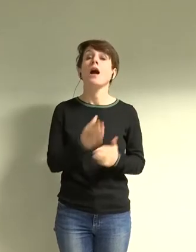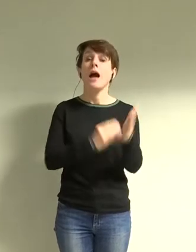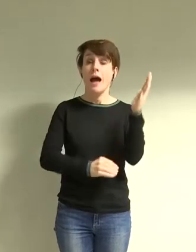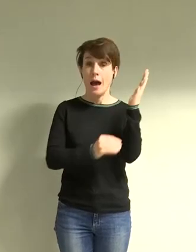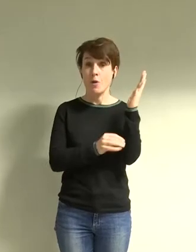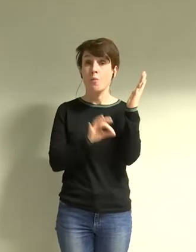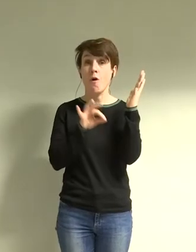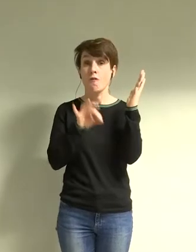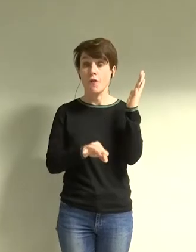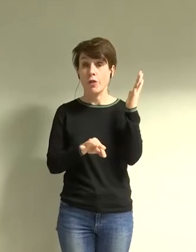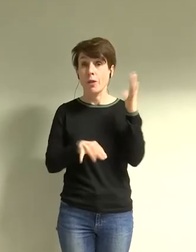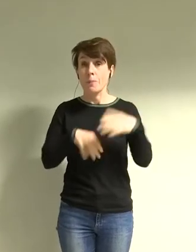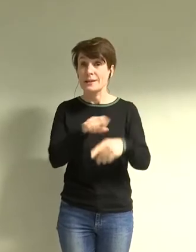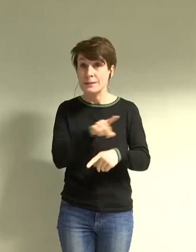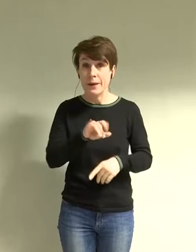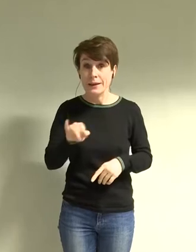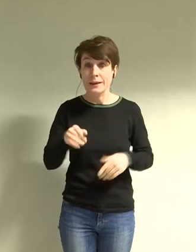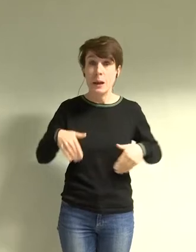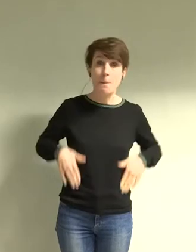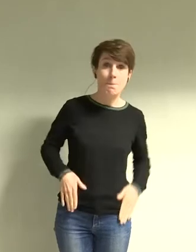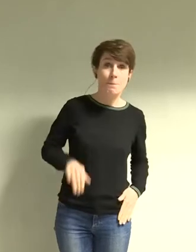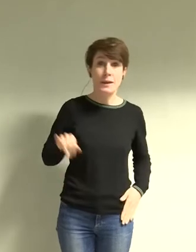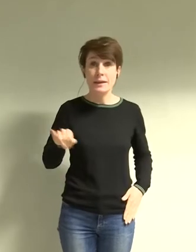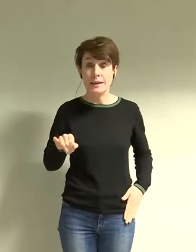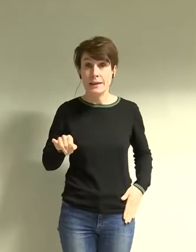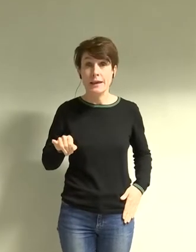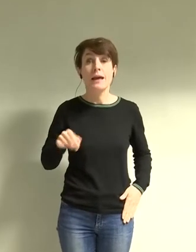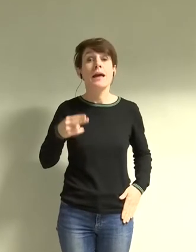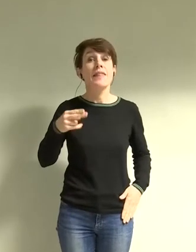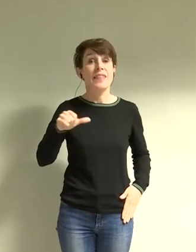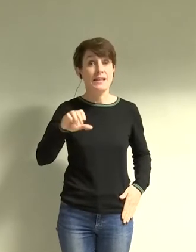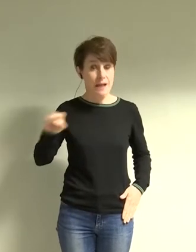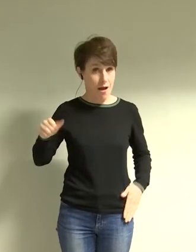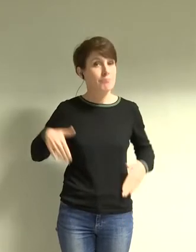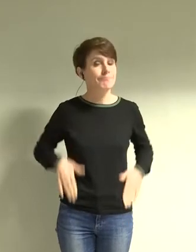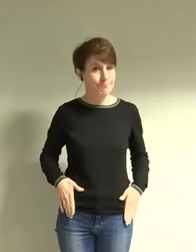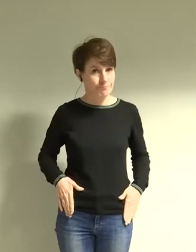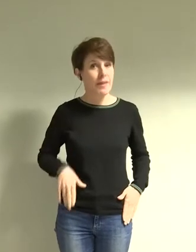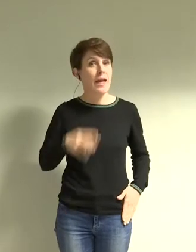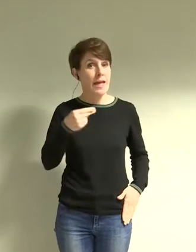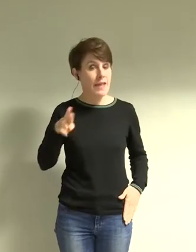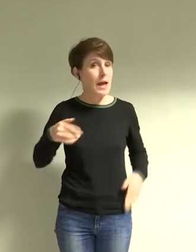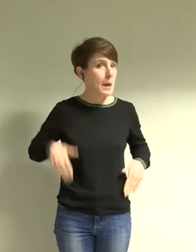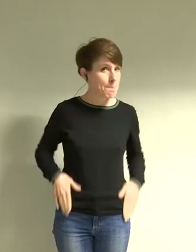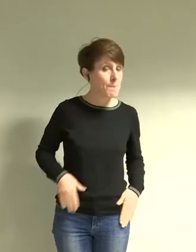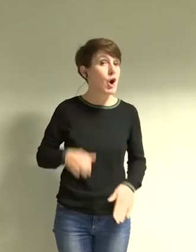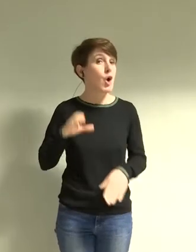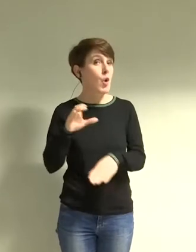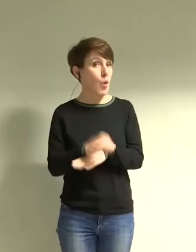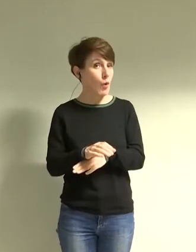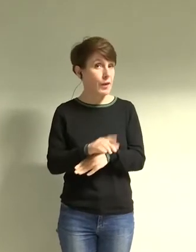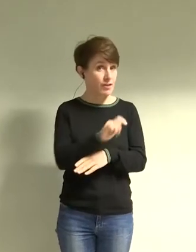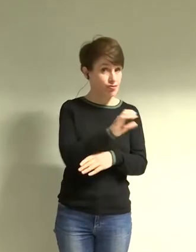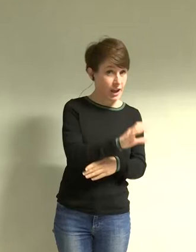qui s'abstient qui vote qui s'abstient nasa et nerfs qui votent contre jec